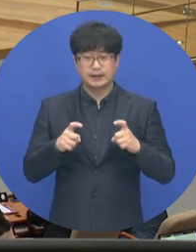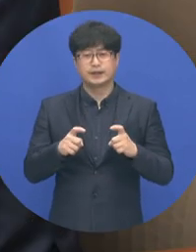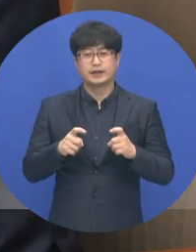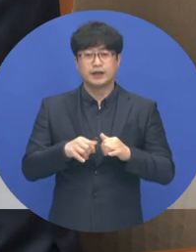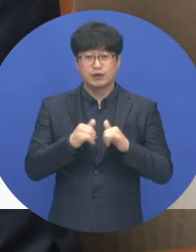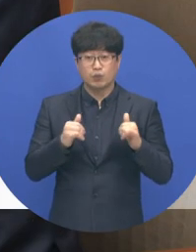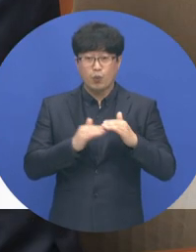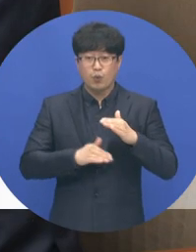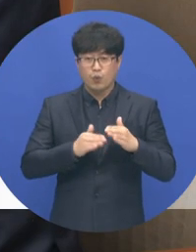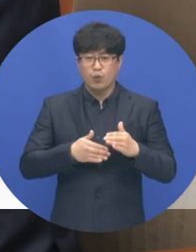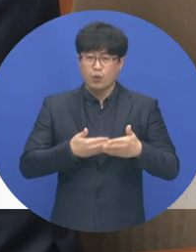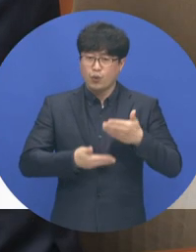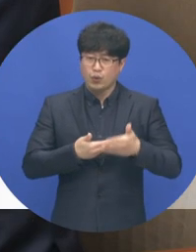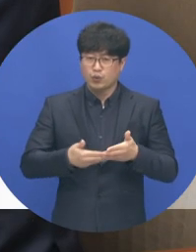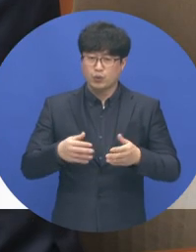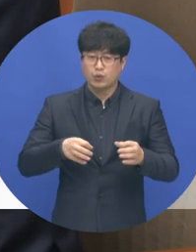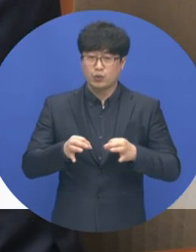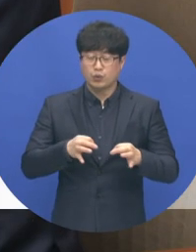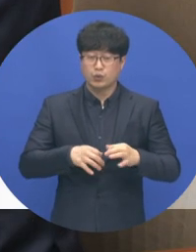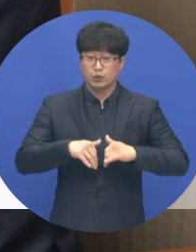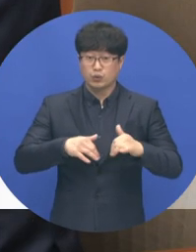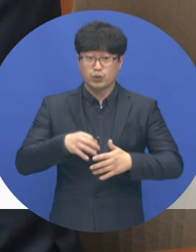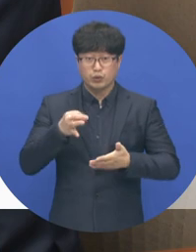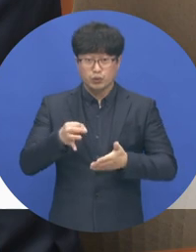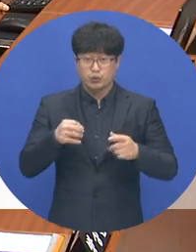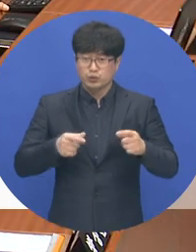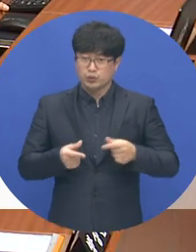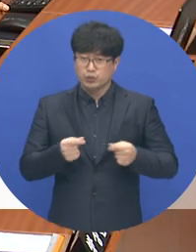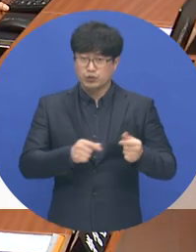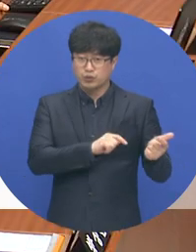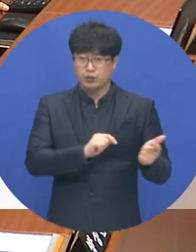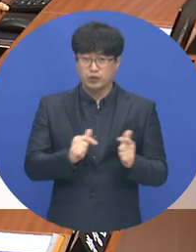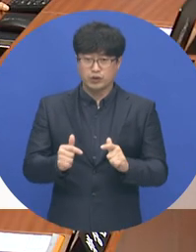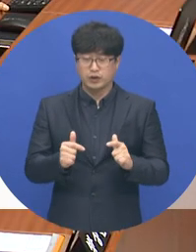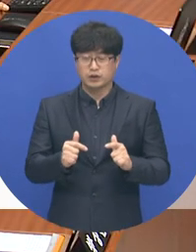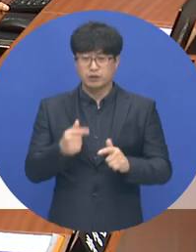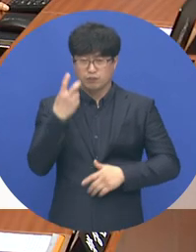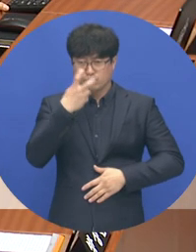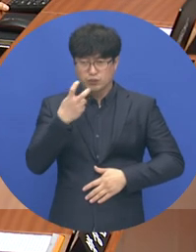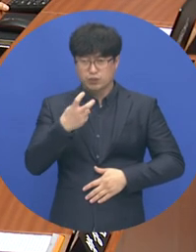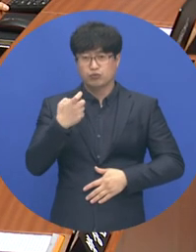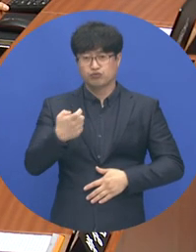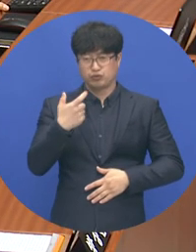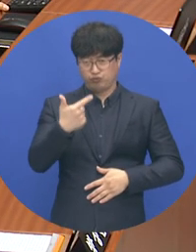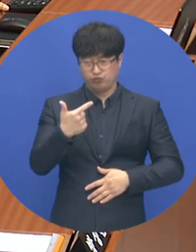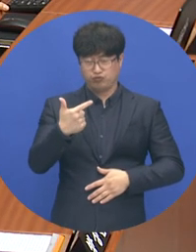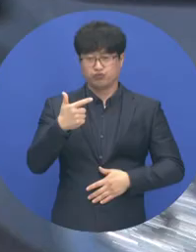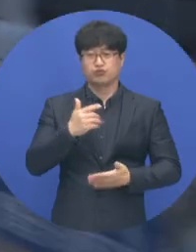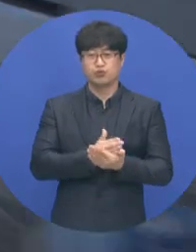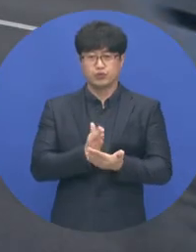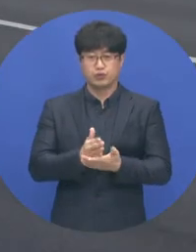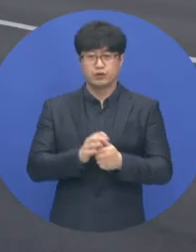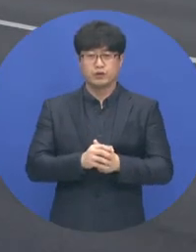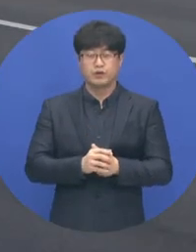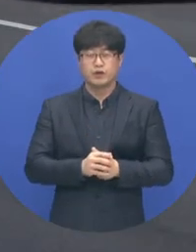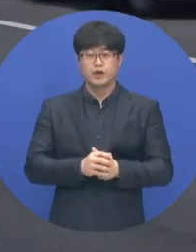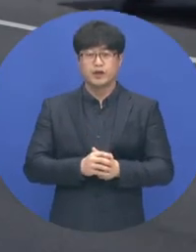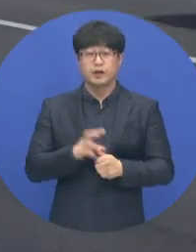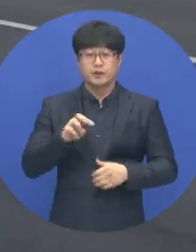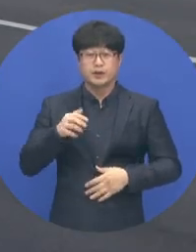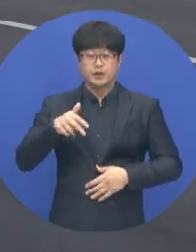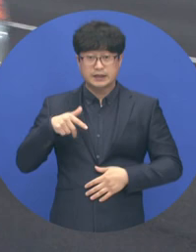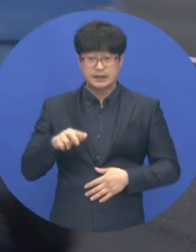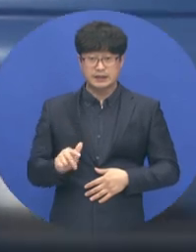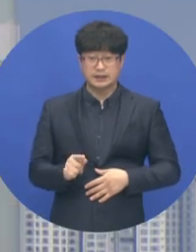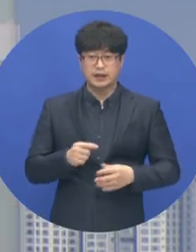청취 경기도 다크 투어리즘 육성 및 지원 조례 등 이번 핵이 도의회에서 심의 하량 권은 예순여섯 건 특히 민자도로